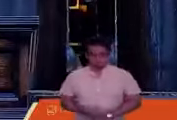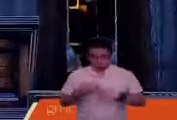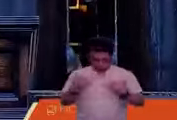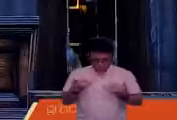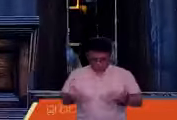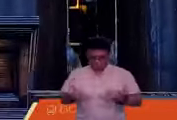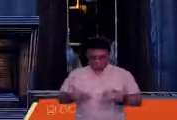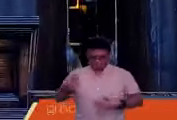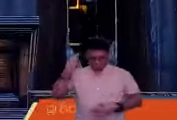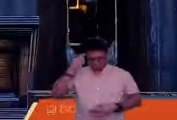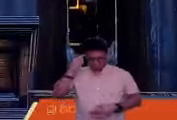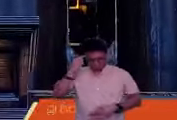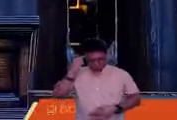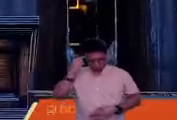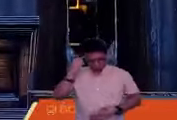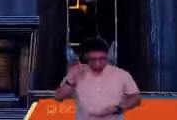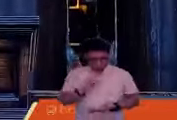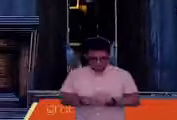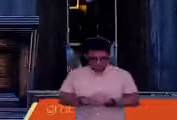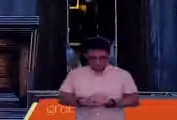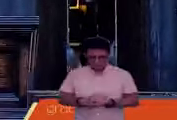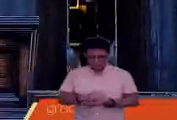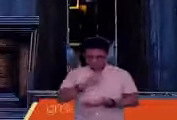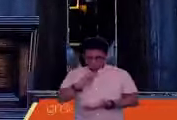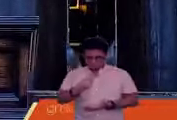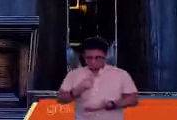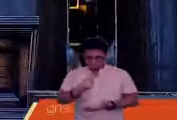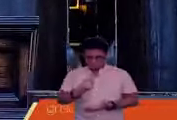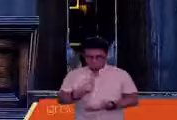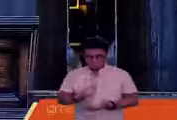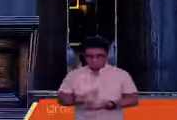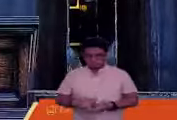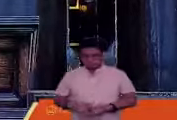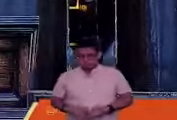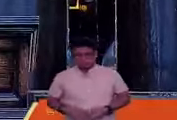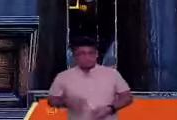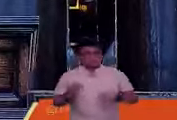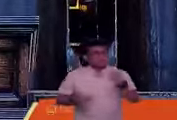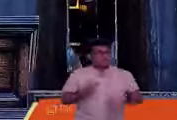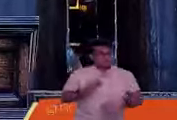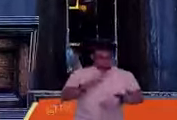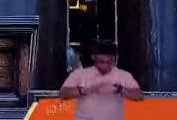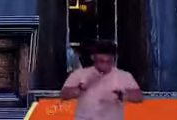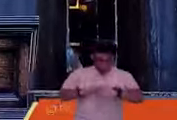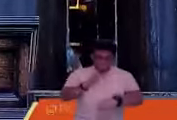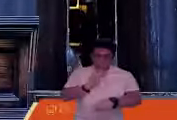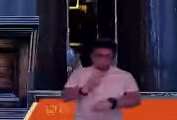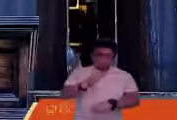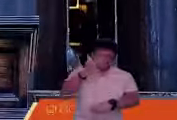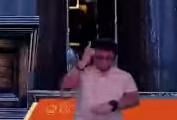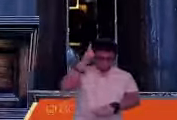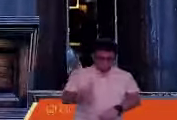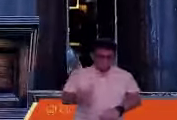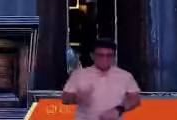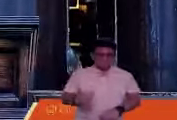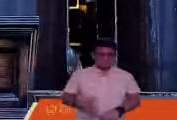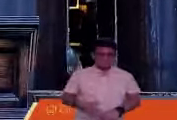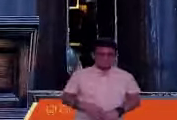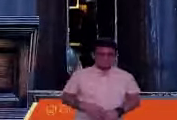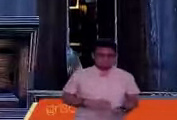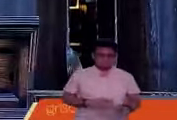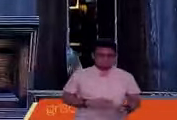Huna-hunaan ninyo nga dili aksidente nga ni amo dire. Ha? From the foundation of the world, God knew you already.